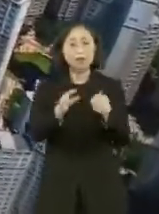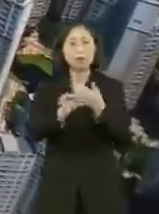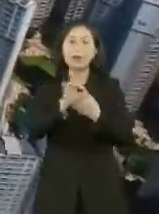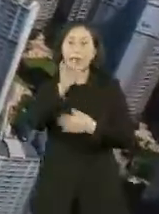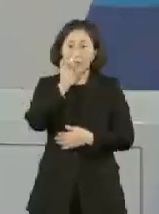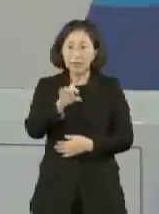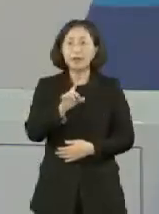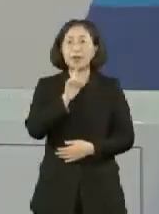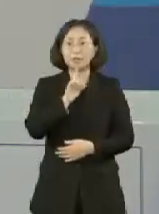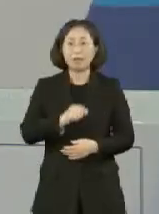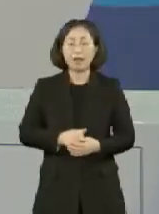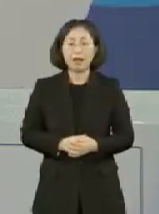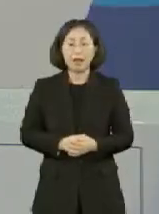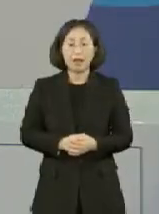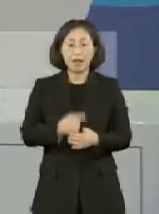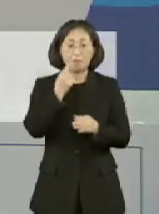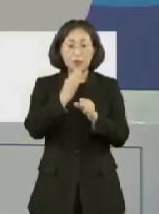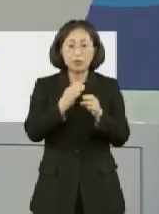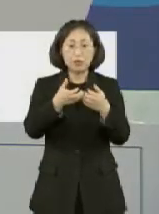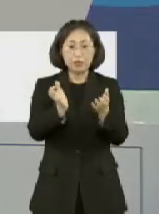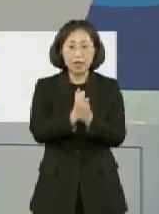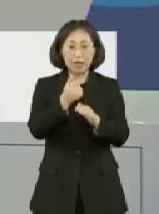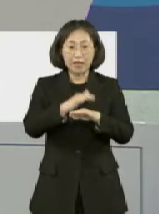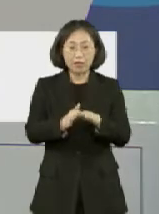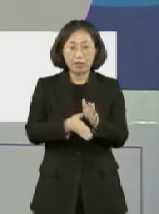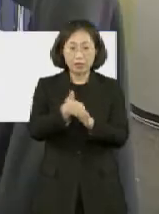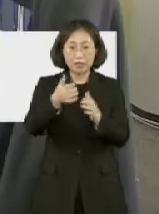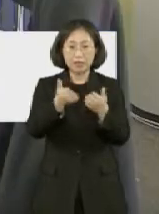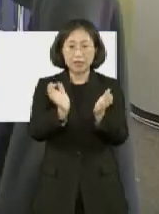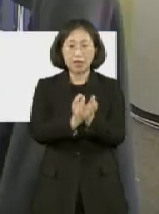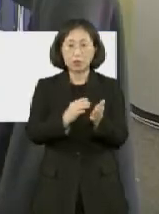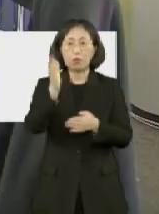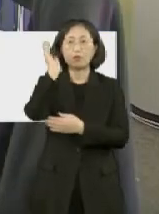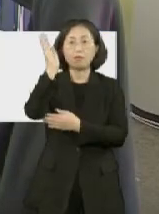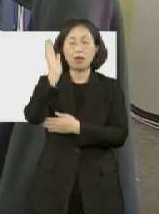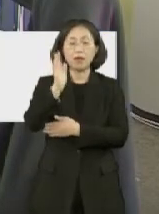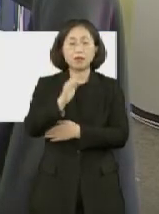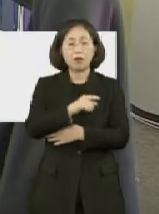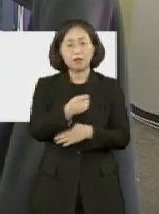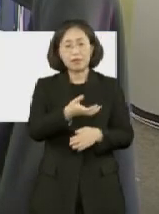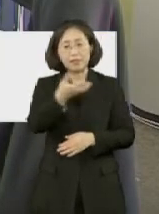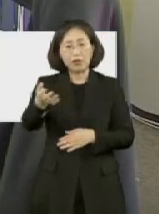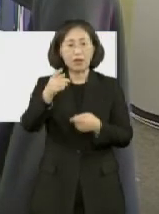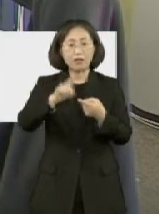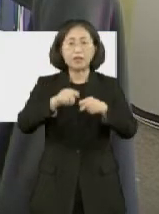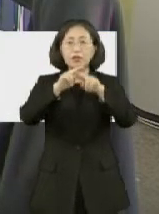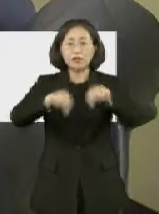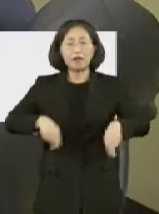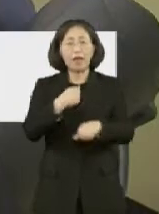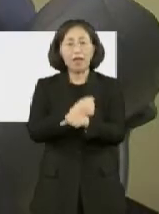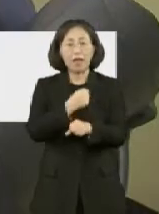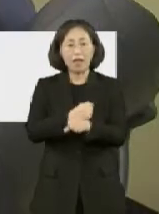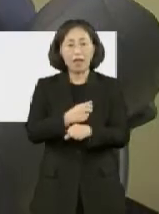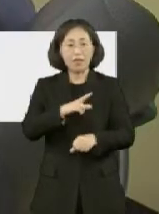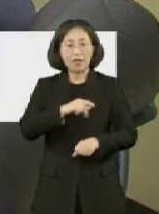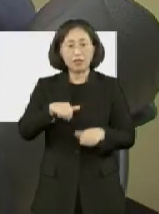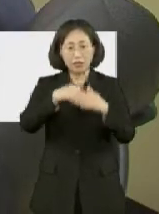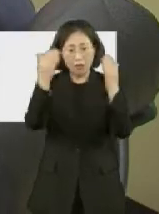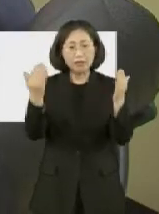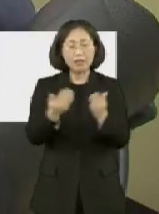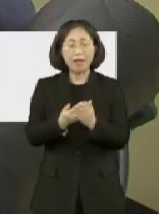목소리도 나옵니다. 민주당 대전시당도 성명을 발표하고 철회를 요구했으며 대전 의원들 모두 한